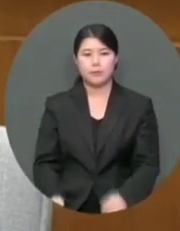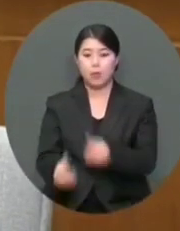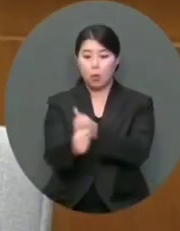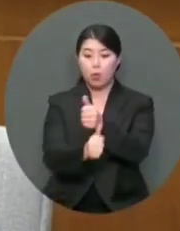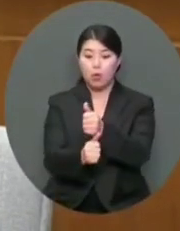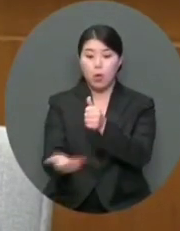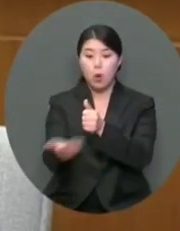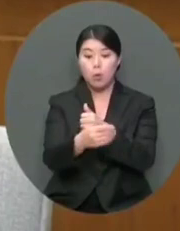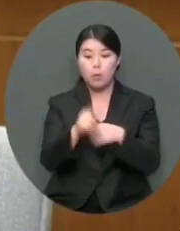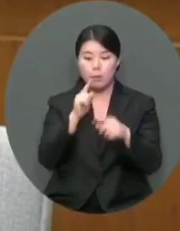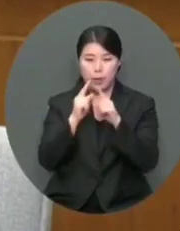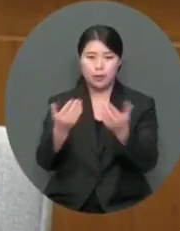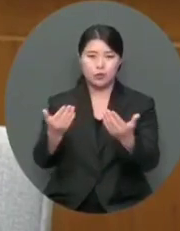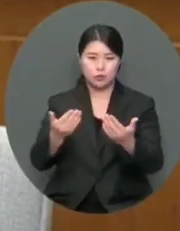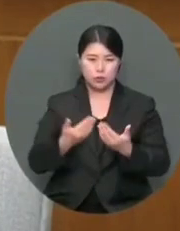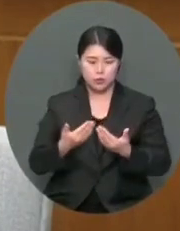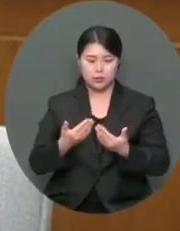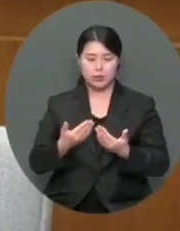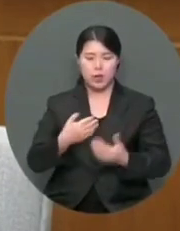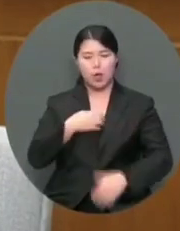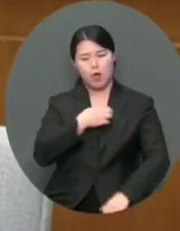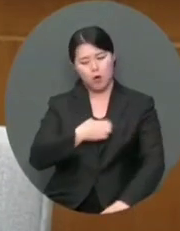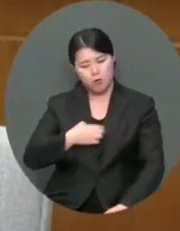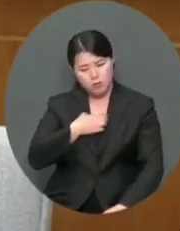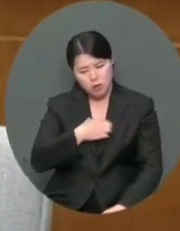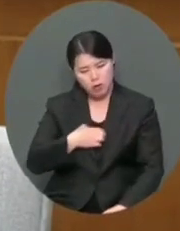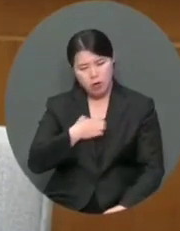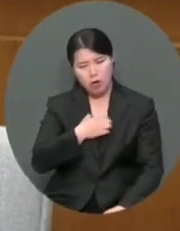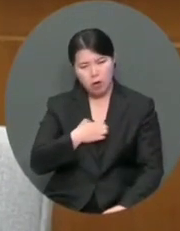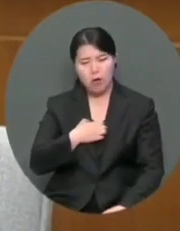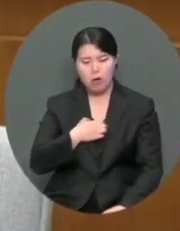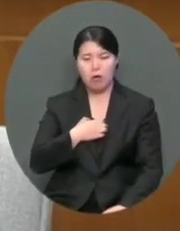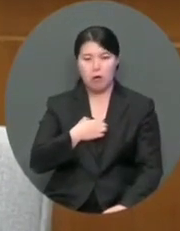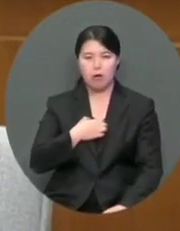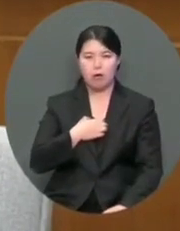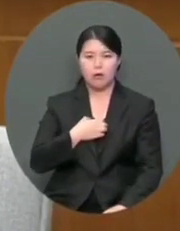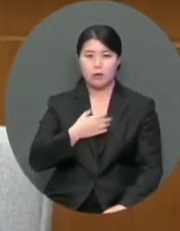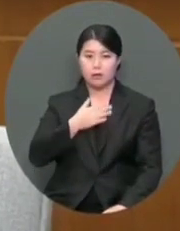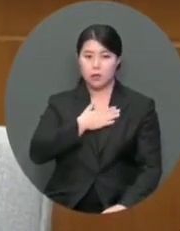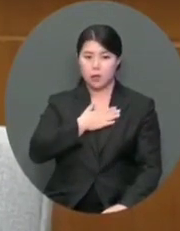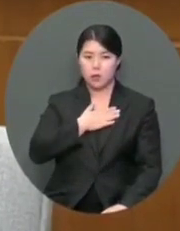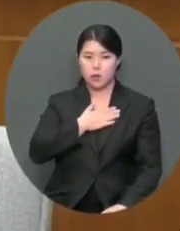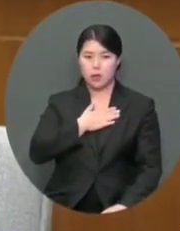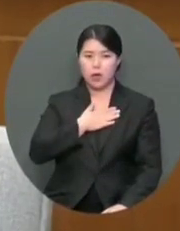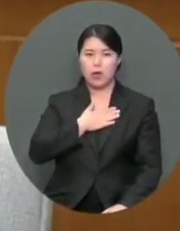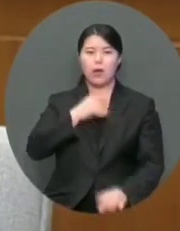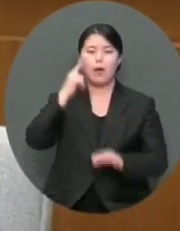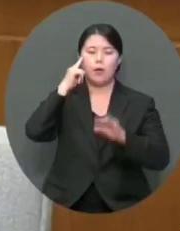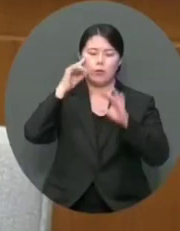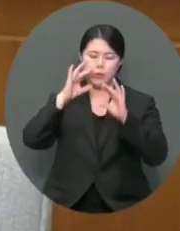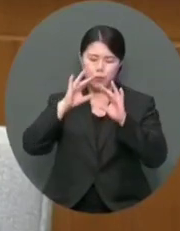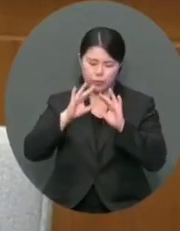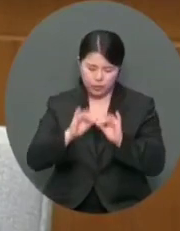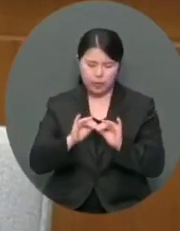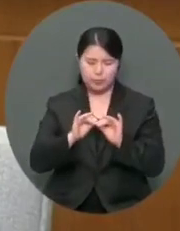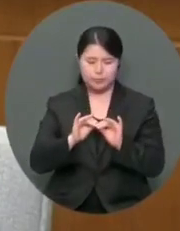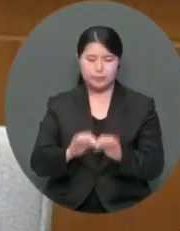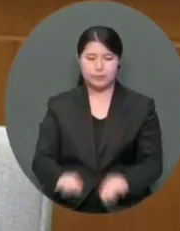위원님들께서 말씀해 주신 모든 염려들과 걱정들은 저도 충분히 공감하는